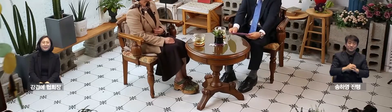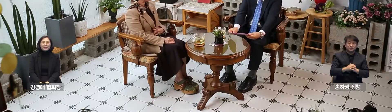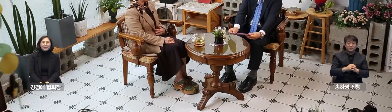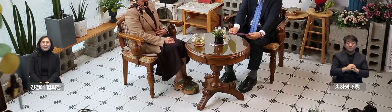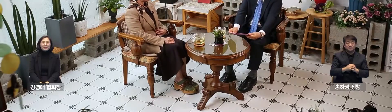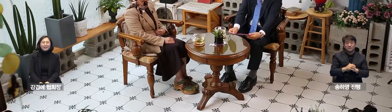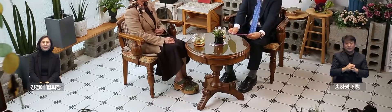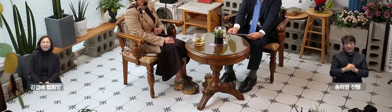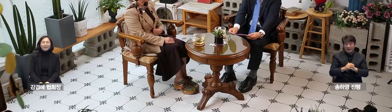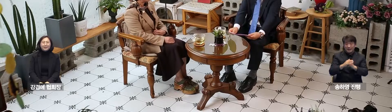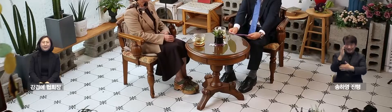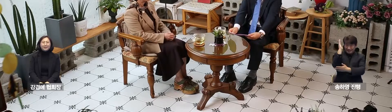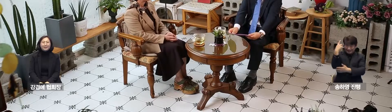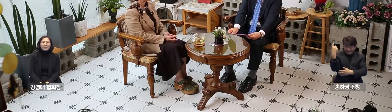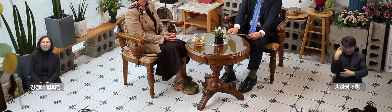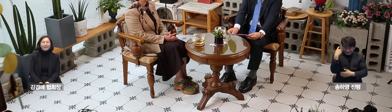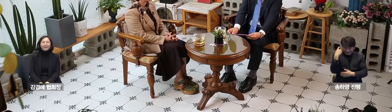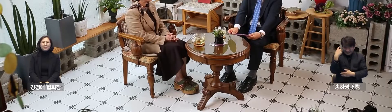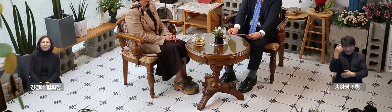아까 말씀을 이렇게 들어보니까